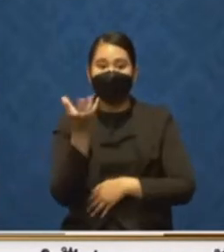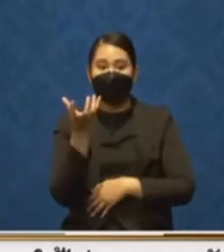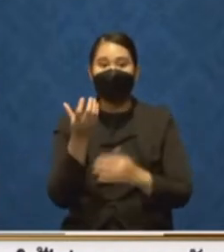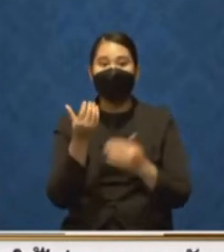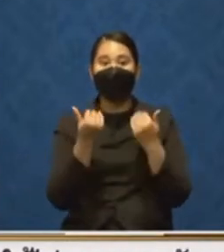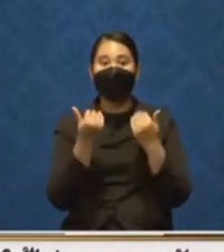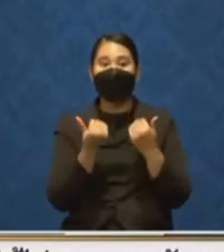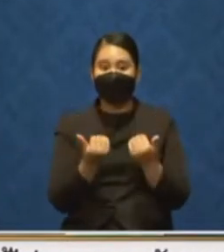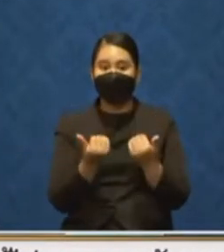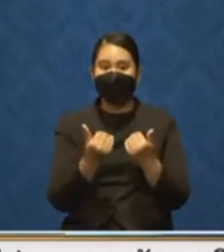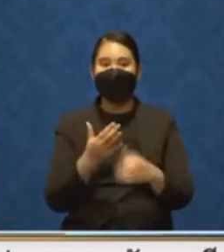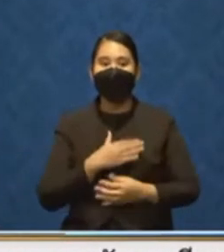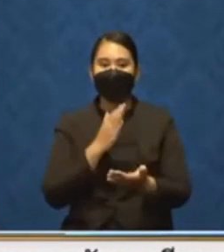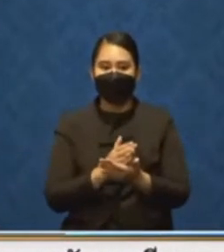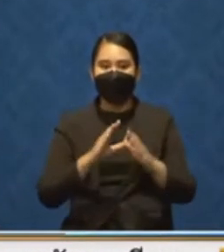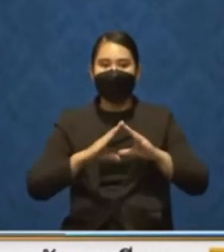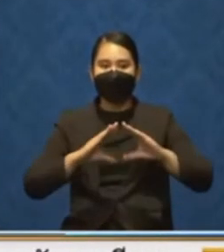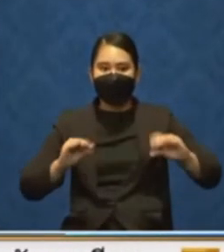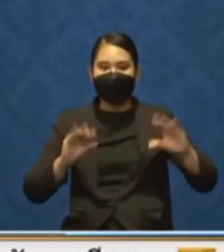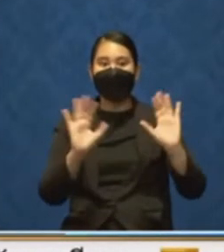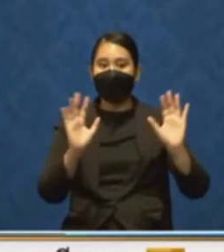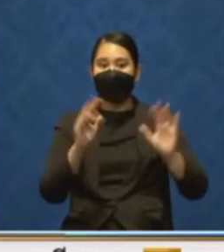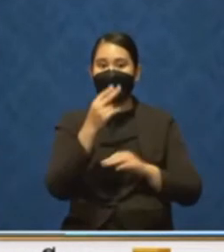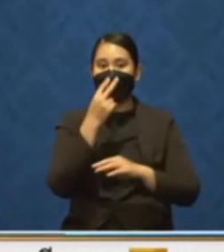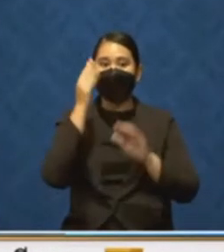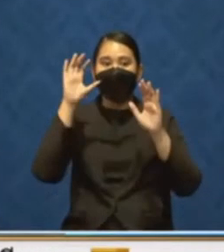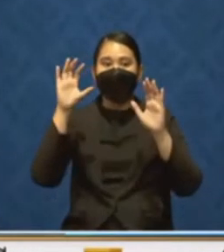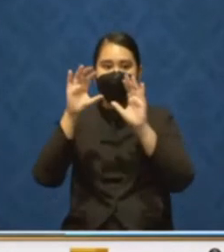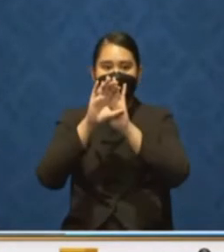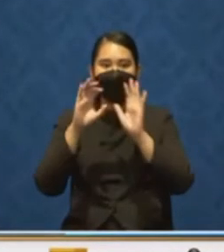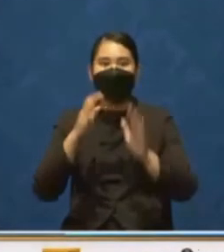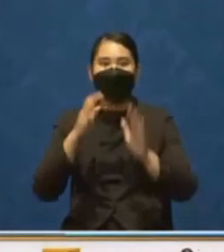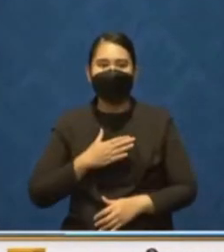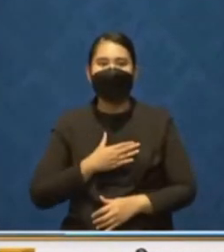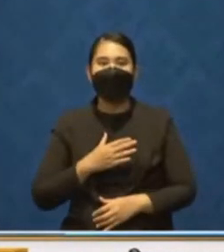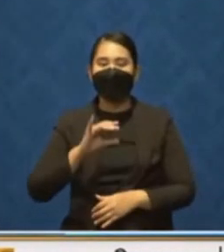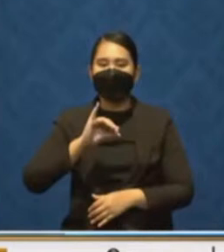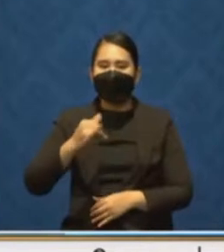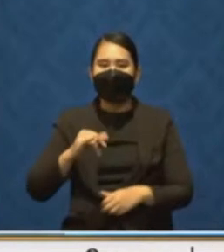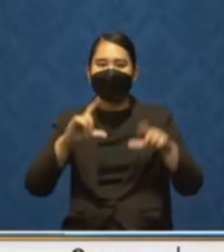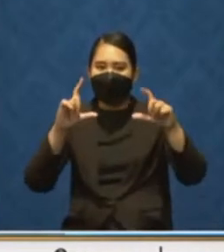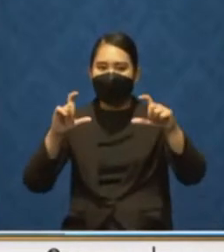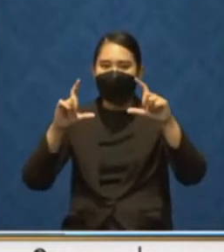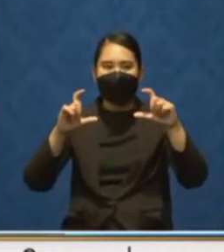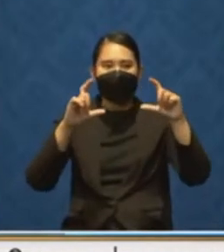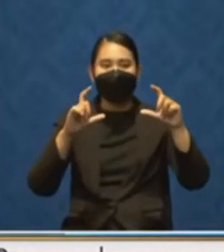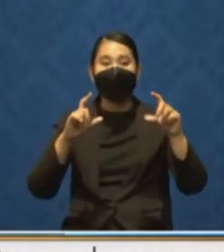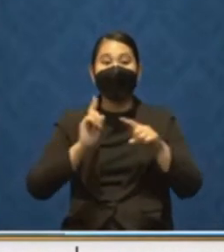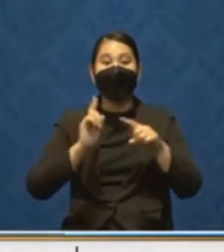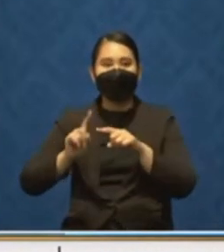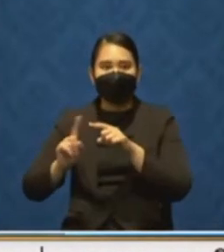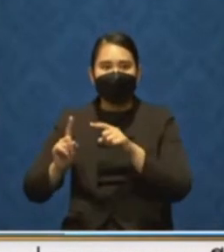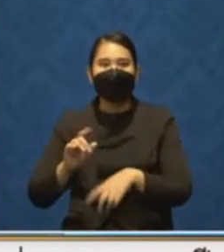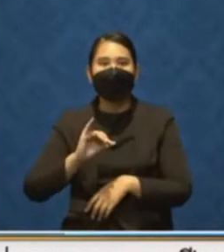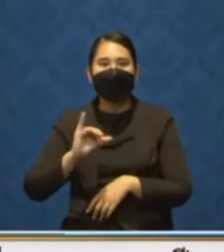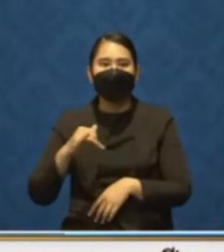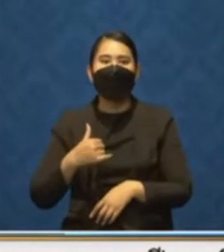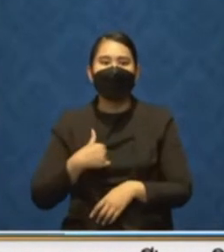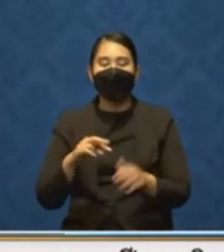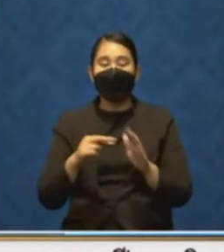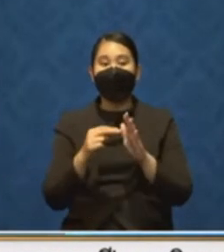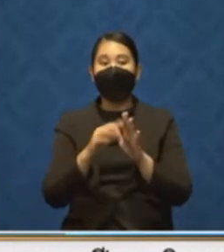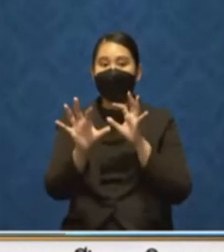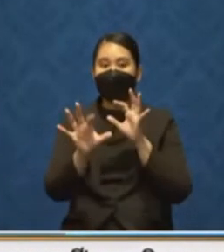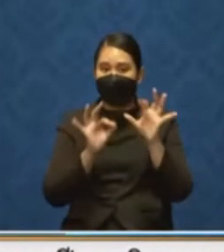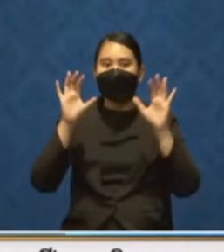นี้ผมก็อยู่ที่ไม่ได้วันนั้นท่านอาจจะมองเห็นภาพผมท่านเห็นภาพนี้ภาพถ่ายใบรับรองภาพผมแล้วเขาจะเลือกภาพออกณ